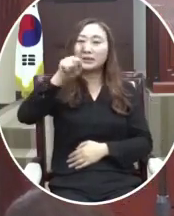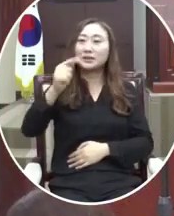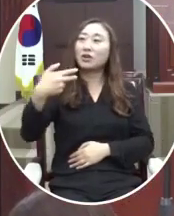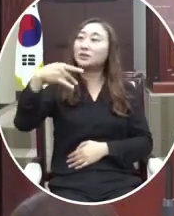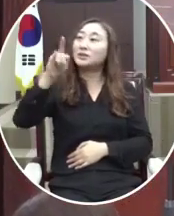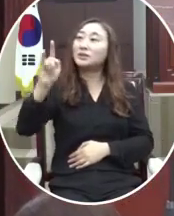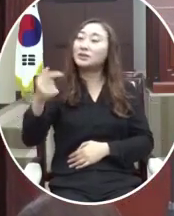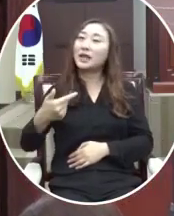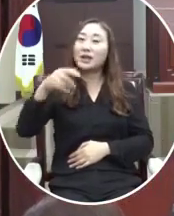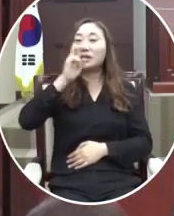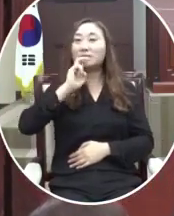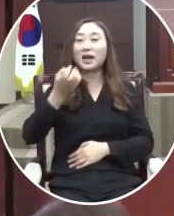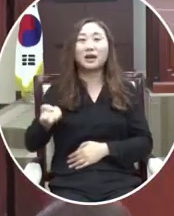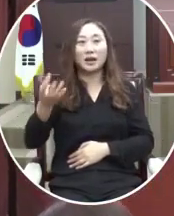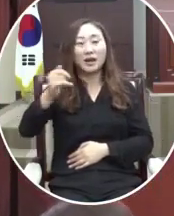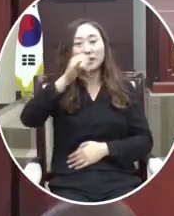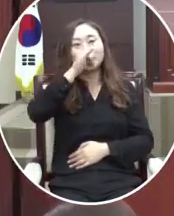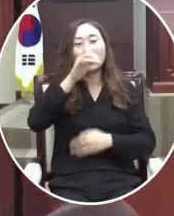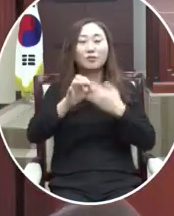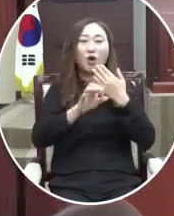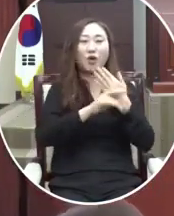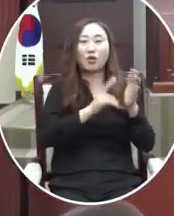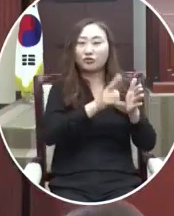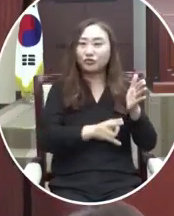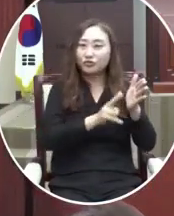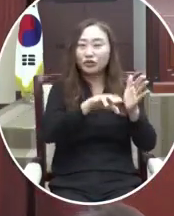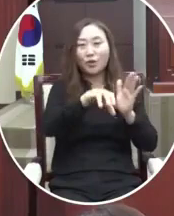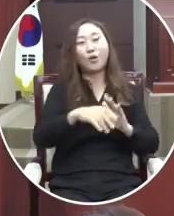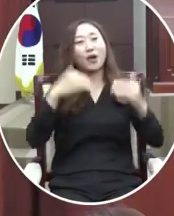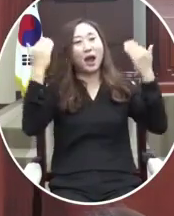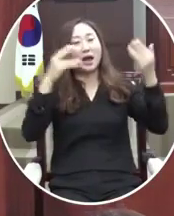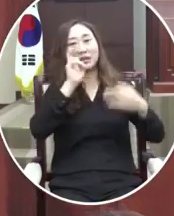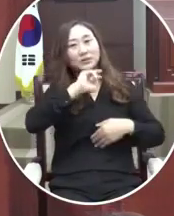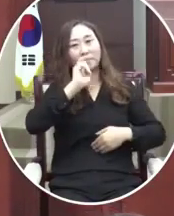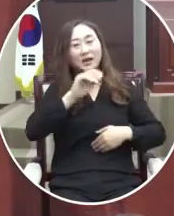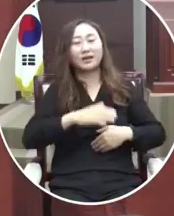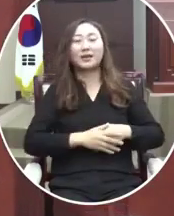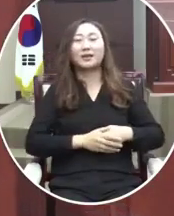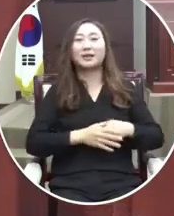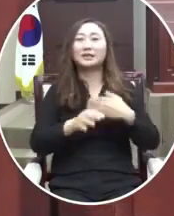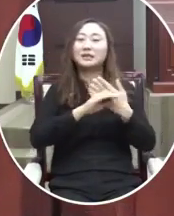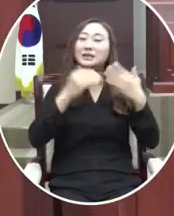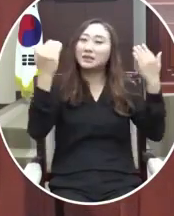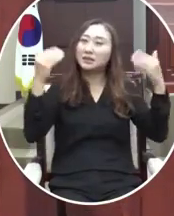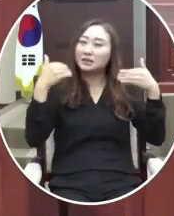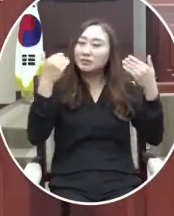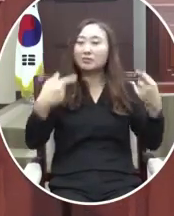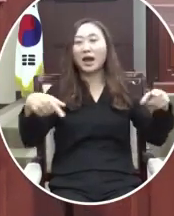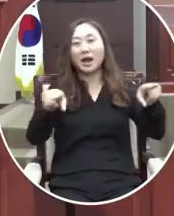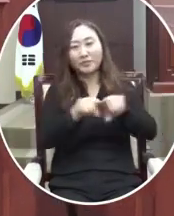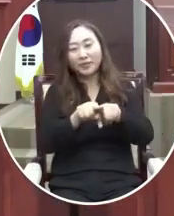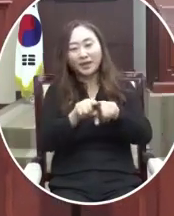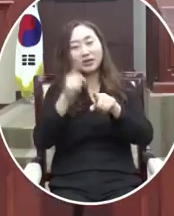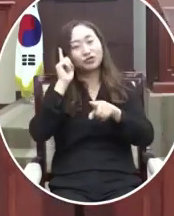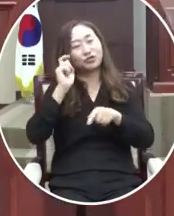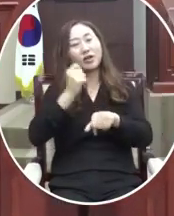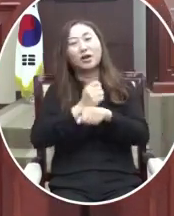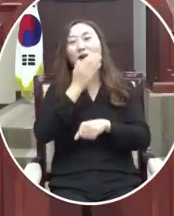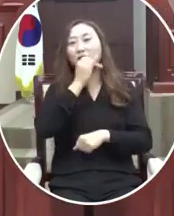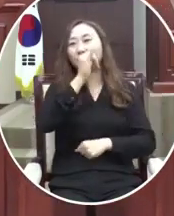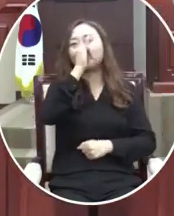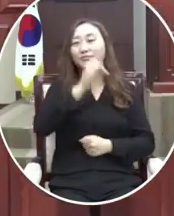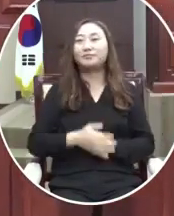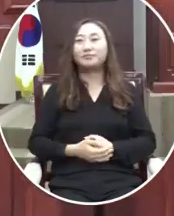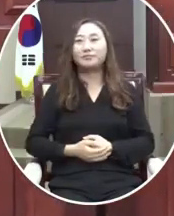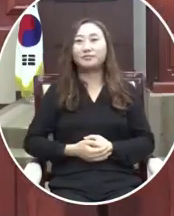음악회 가을밤 정치와 함께한 경춘선 수길 가을 음악회는 지나가는 계절을 음악과 함께 추억하게